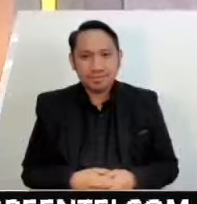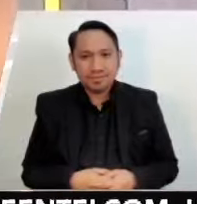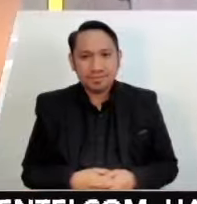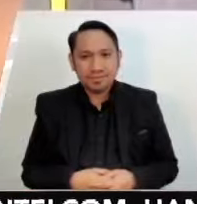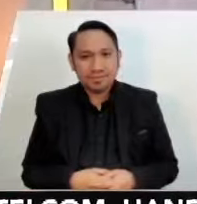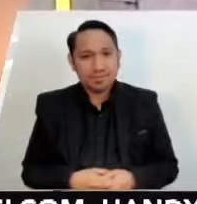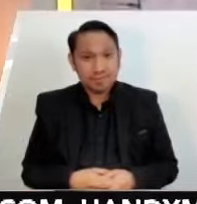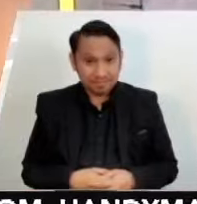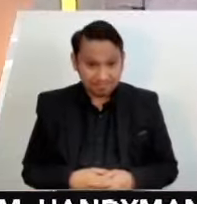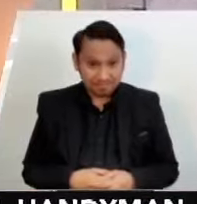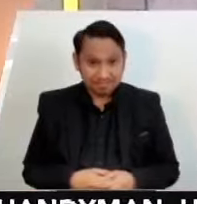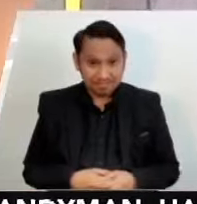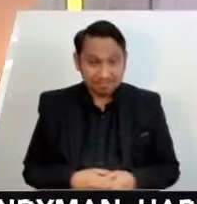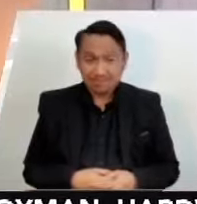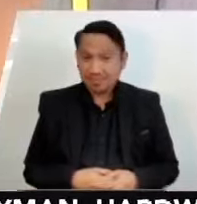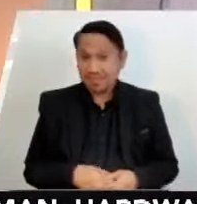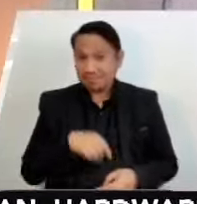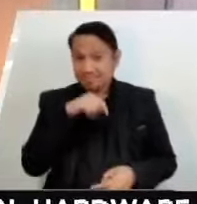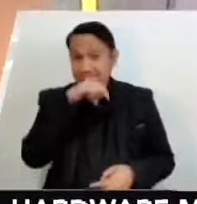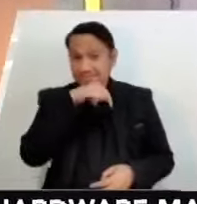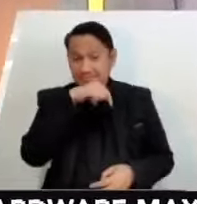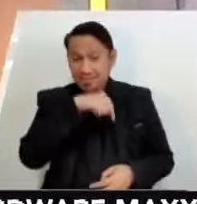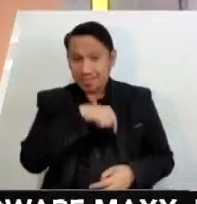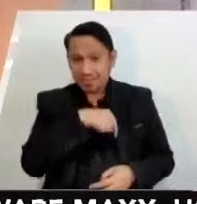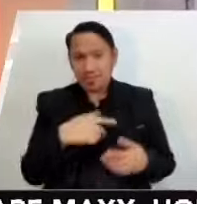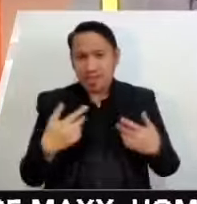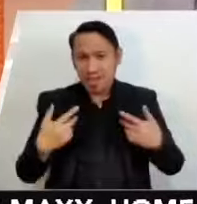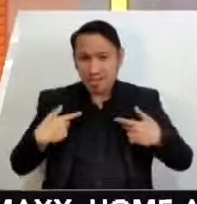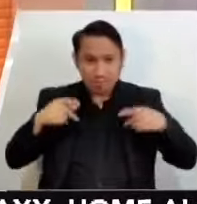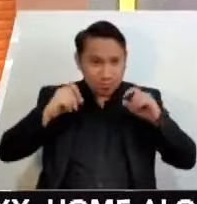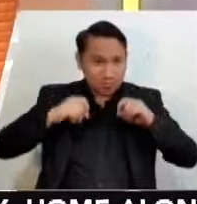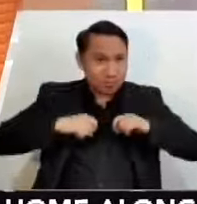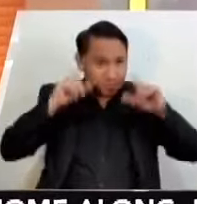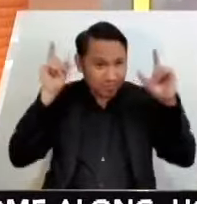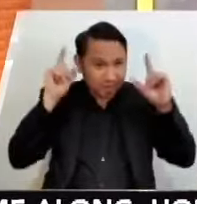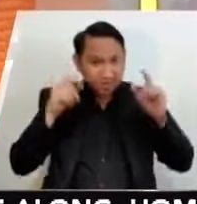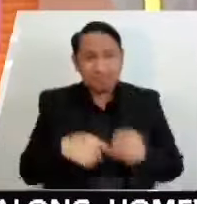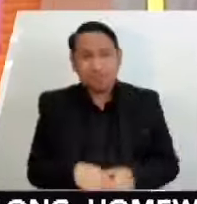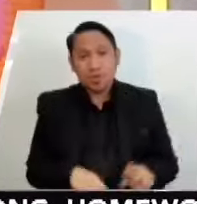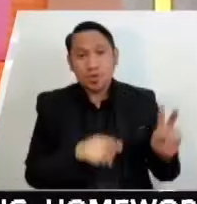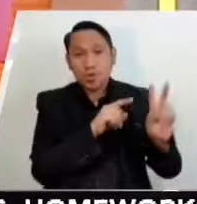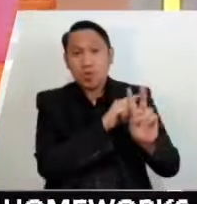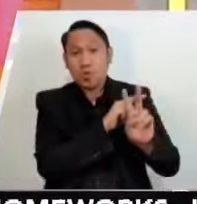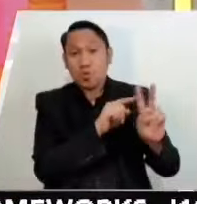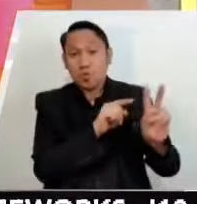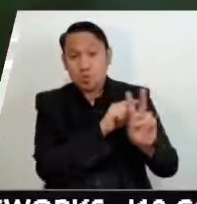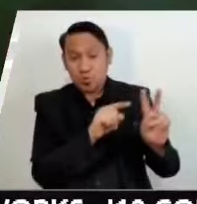Eto na mga kapuso, doble pasabog ang ihatid ng world premiere ng dalawang Kapuso Prime Shows ngayong Lunes.